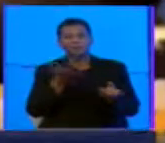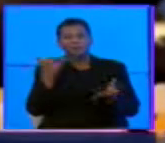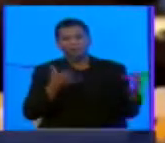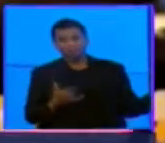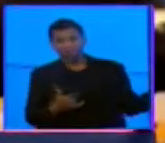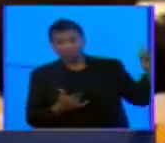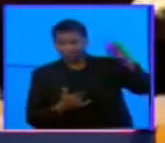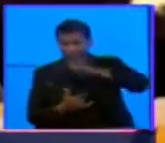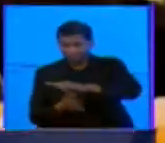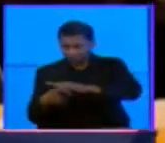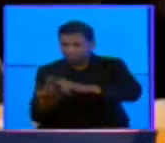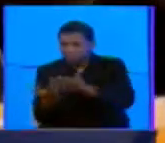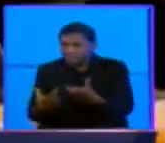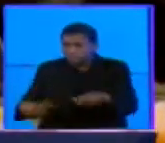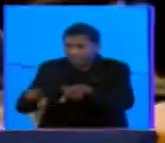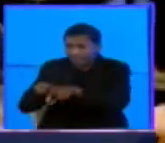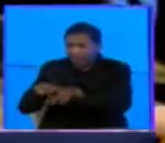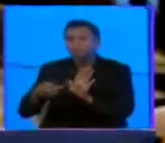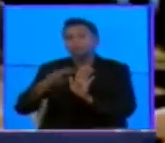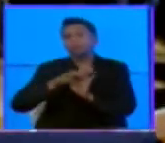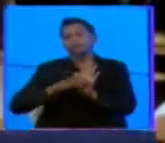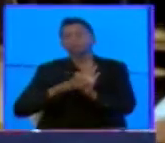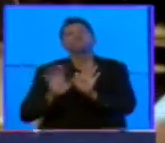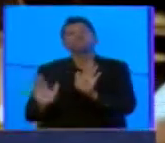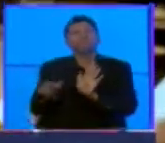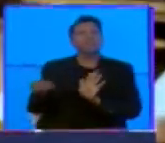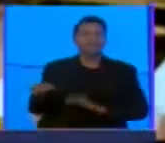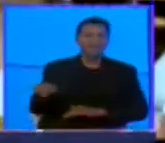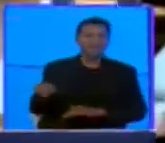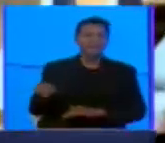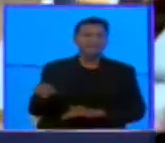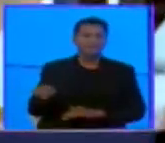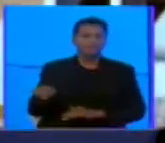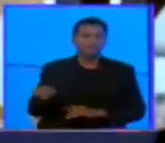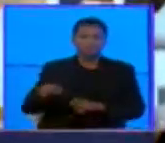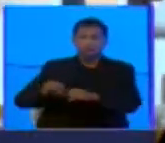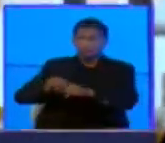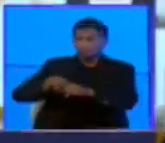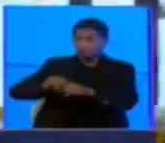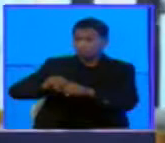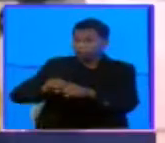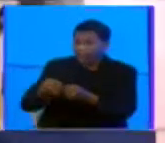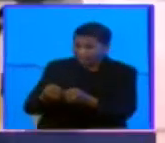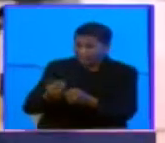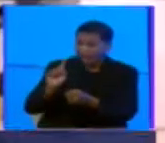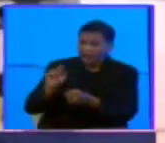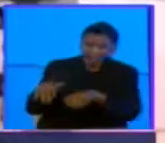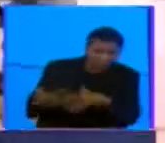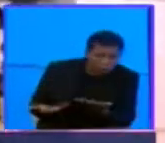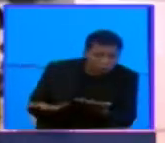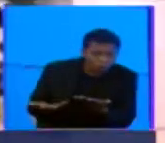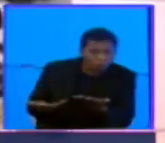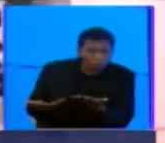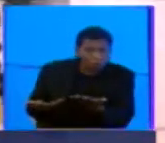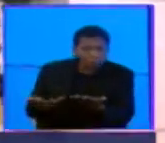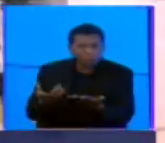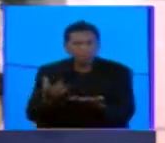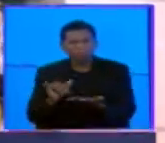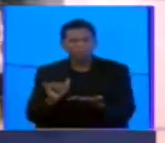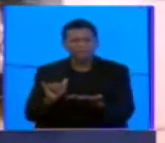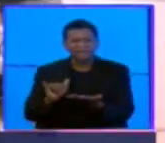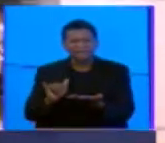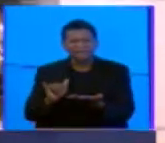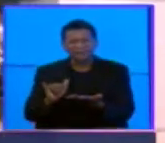dengan prosedur kalau ada barang yang rusak atau prosedur yang tidak sesuai segera kita akan sampaikan ke penyedia